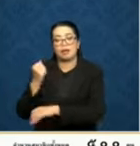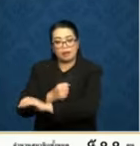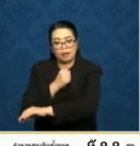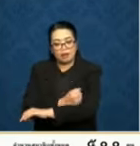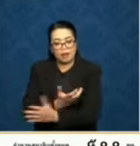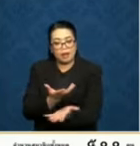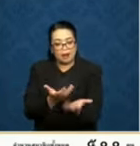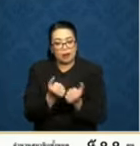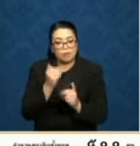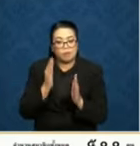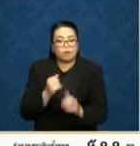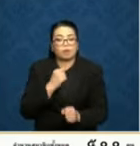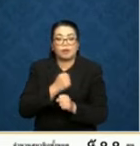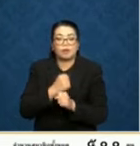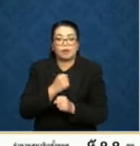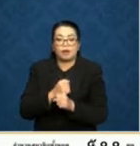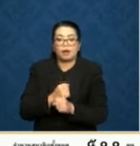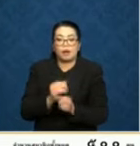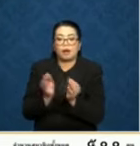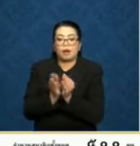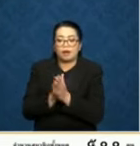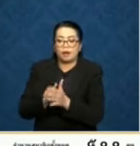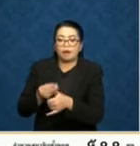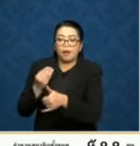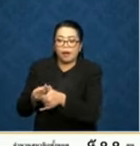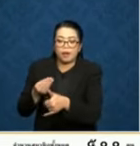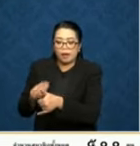บุคลากรเห่านี้เข้าทำงานด้วย